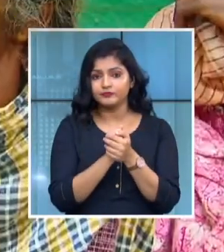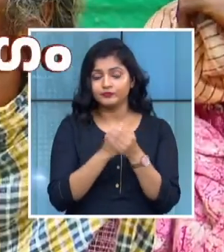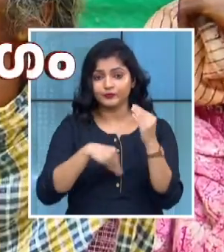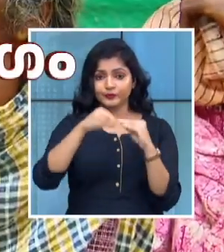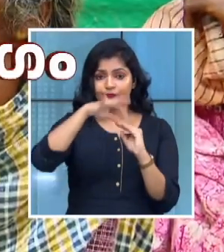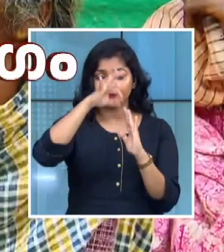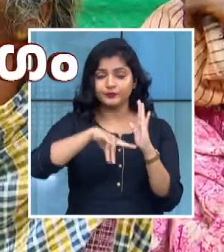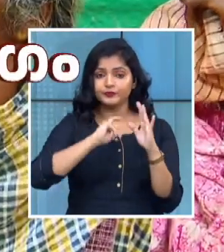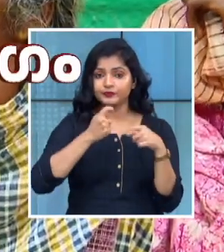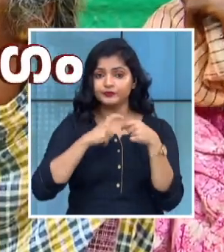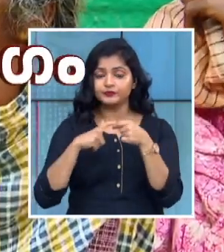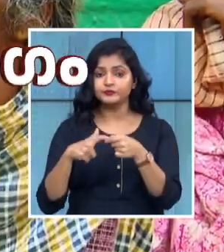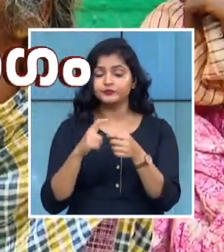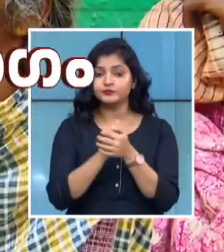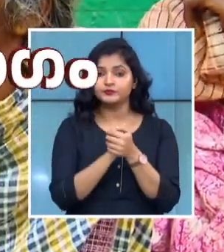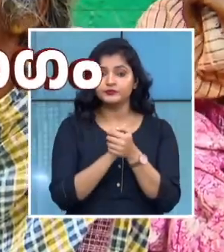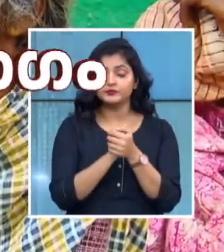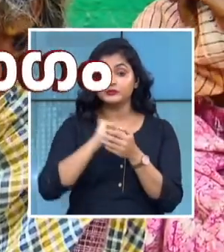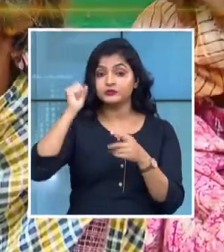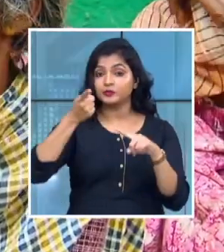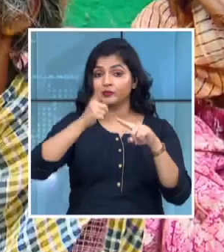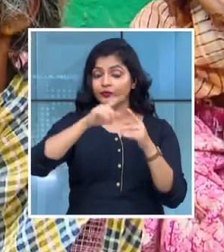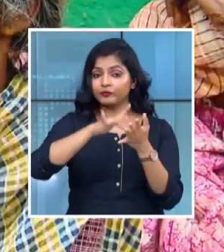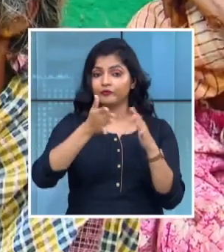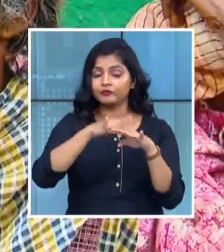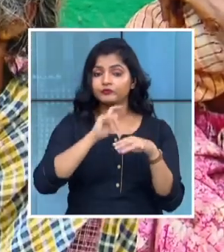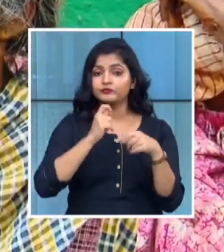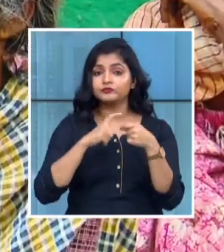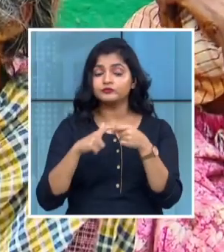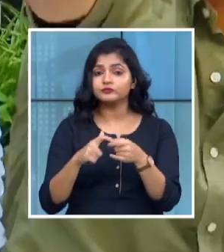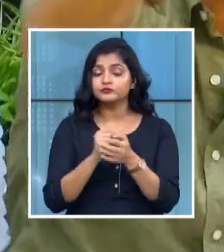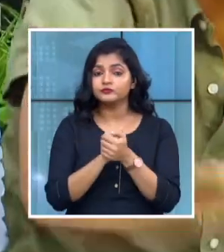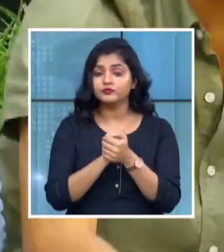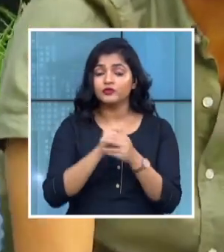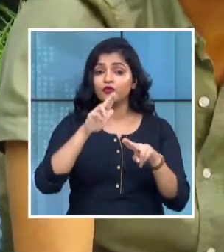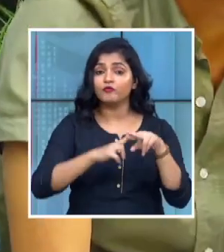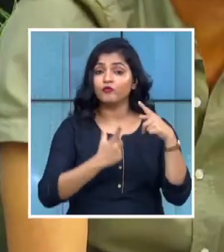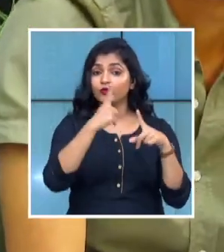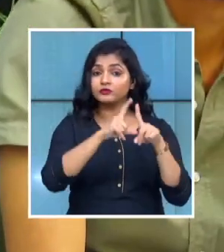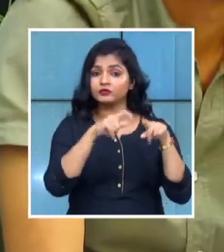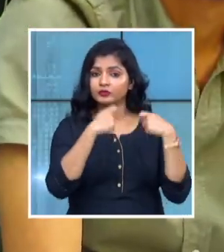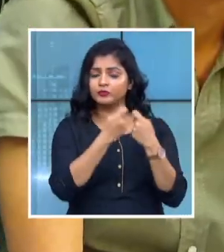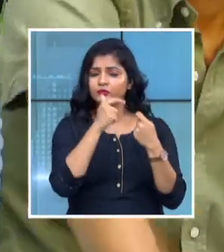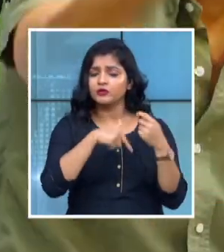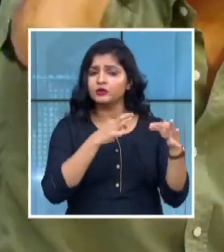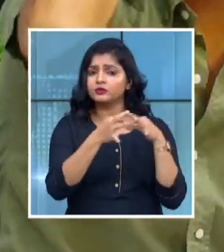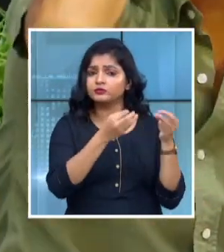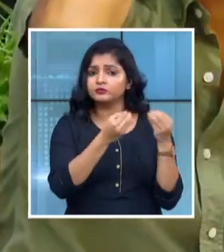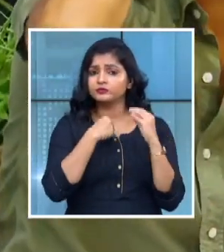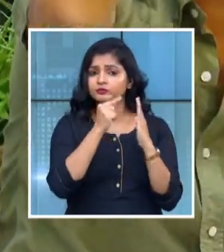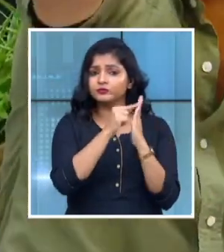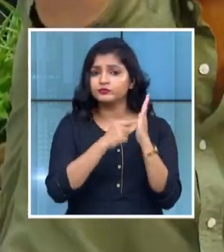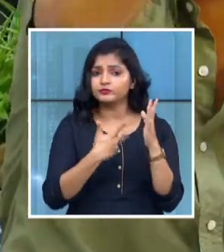മിഥില ബാലനോട് ഇപ്പോൾ വിവരങ്ങളുമായി ഈ സമരം നടക്കുന്ന സ്ഥലത്ത് നിന്ന്. മിഥില, ഈ വനംവകുപ്പ് ഇക്കാര്യത്തിൽ എന്താണ് പറയുന്നത്? മിഥില.